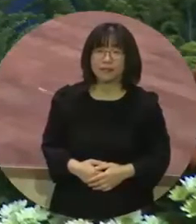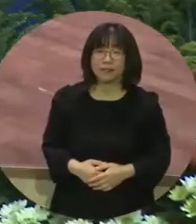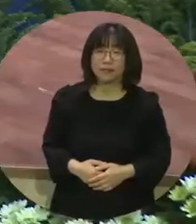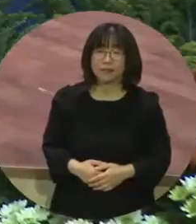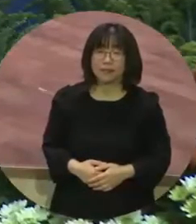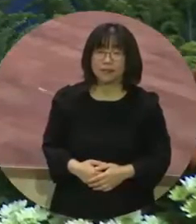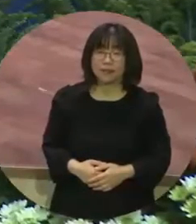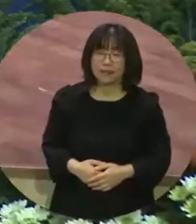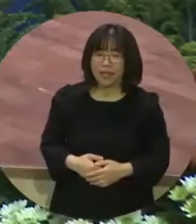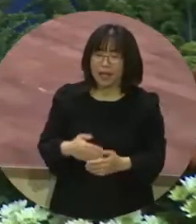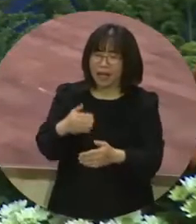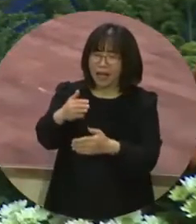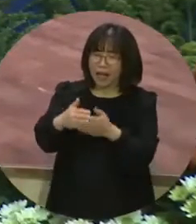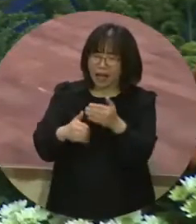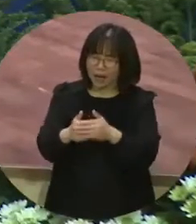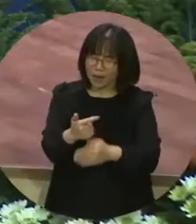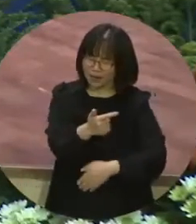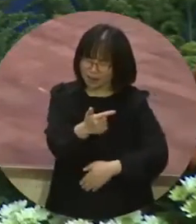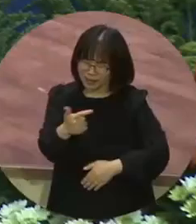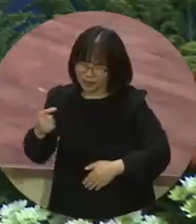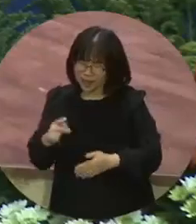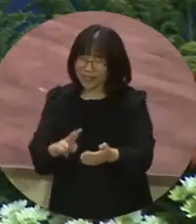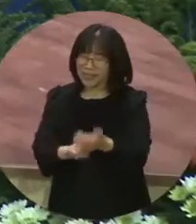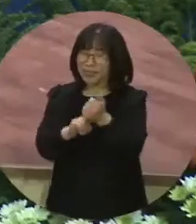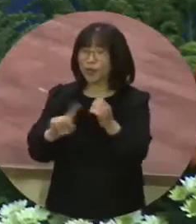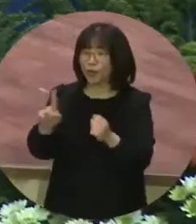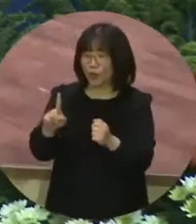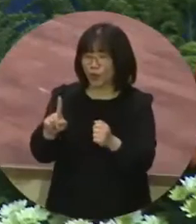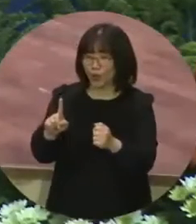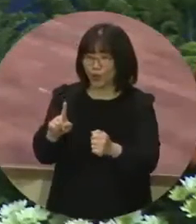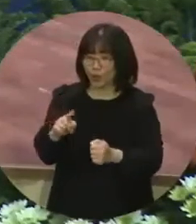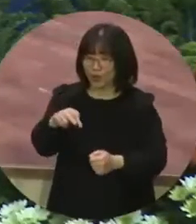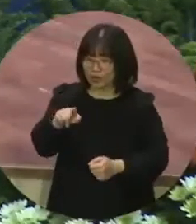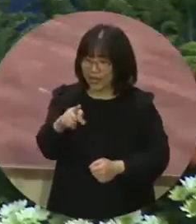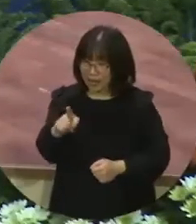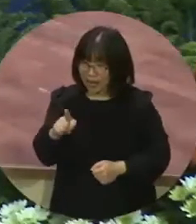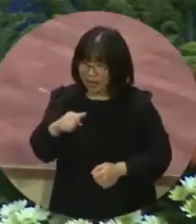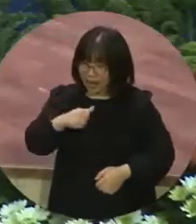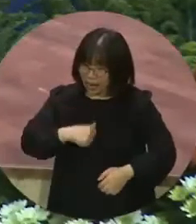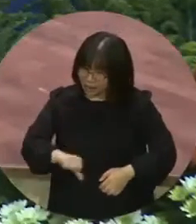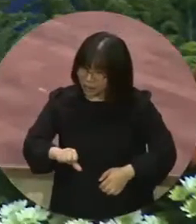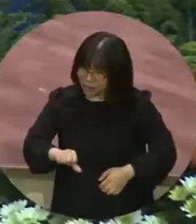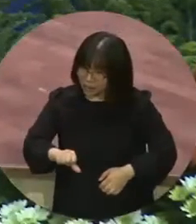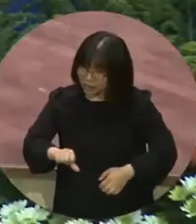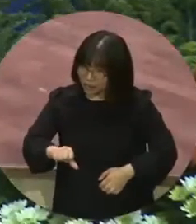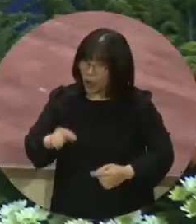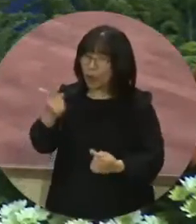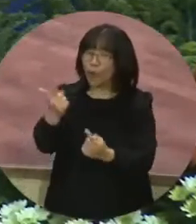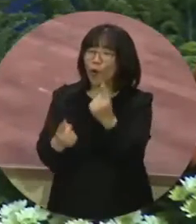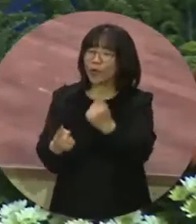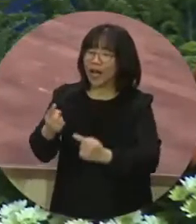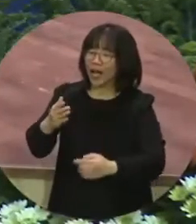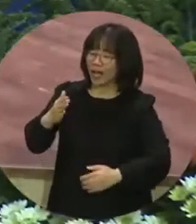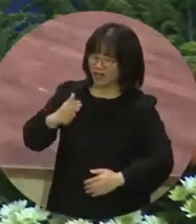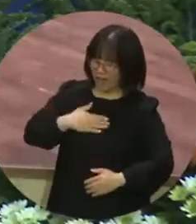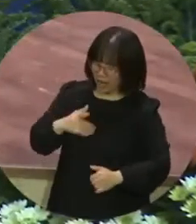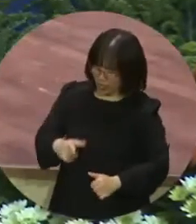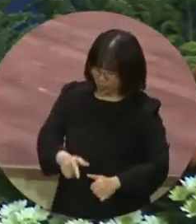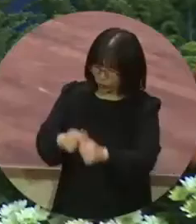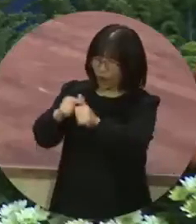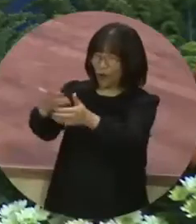가장 큰 역사가 뭐예요? 사라가 아들을 낳았다는 것보다 더 큰 역사가 내가 하나님께 구원받았다는